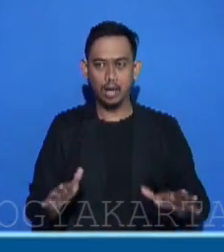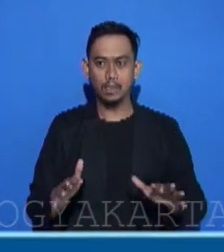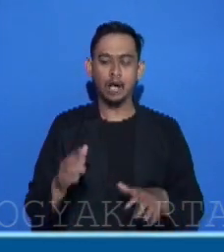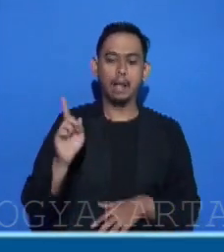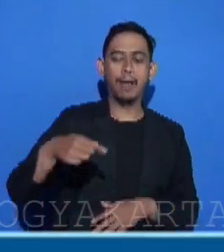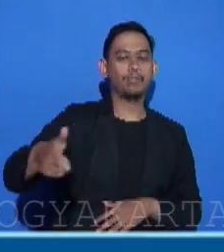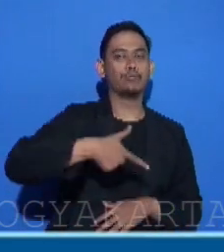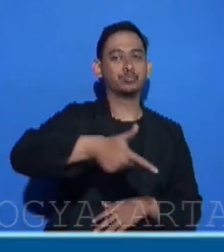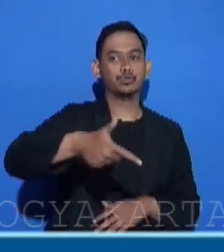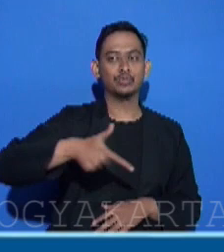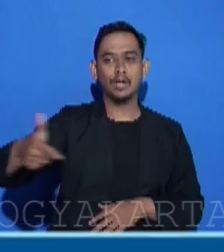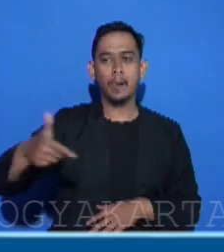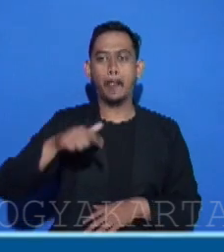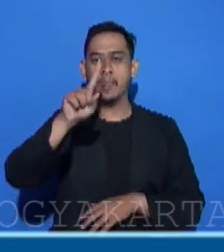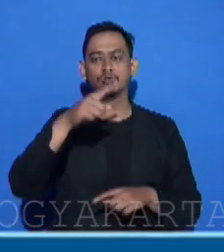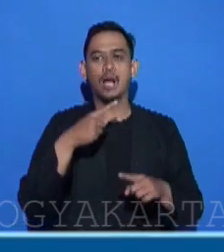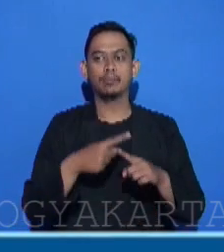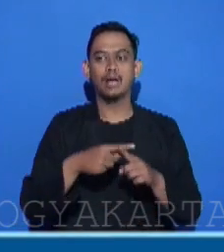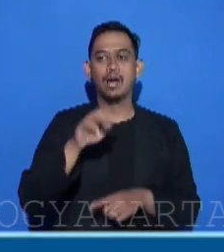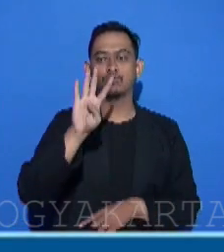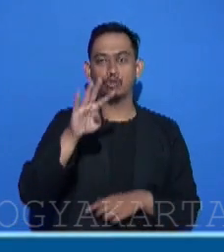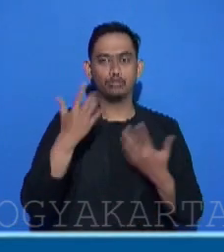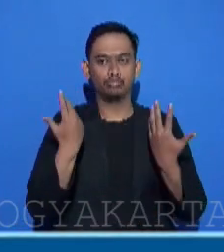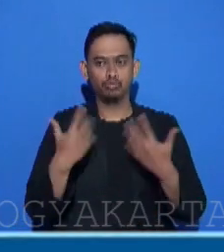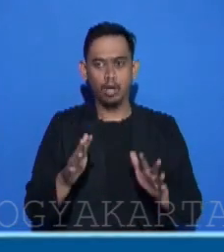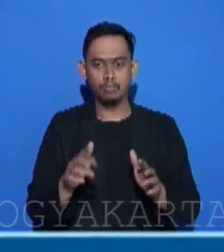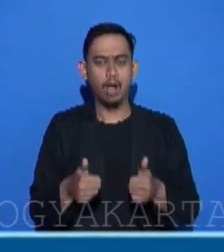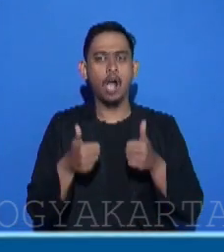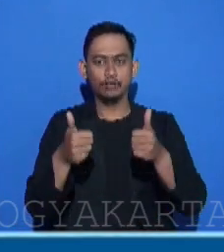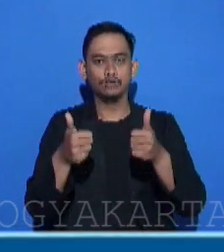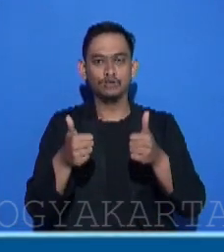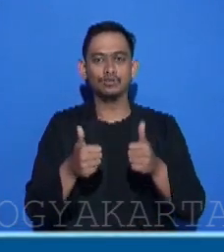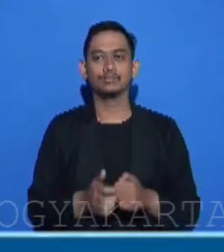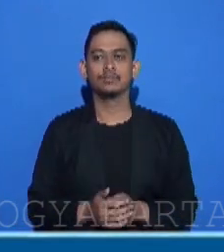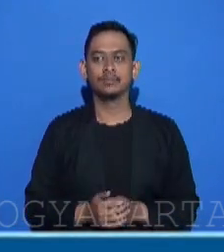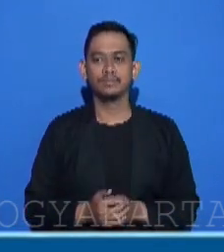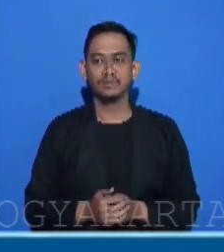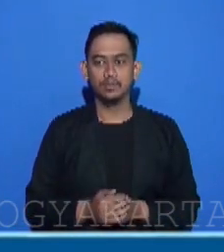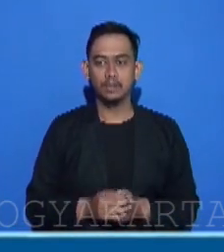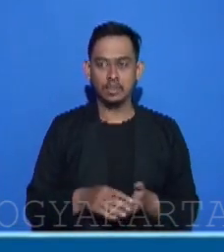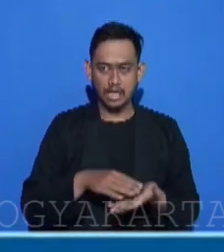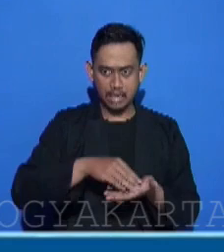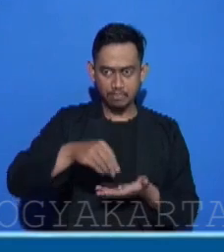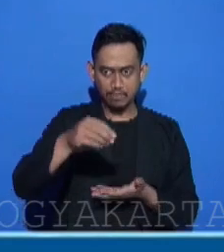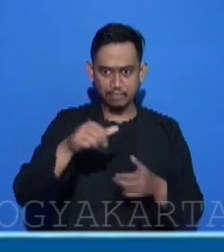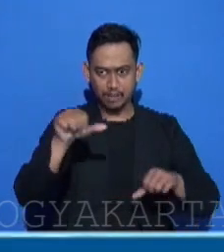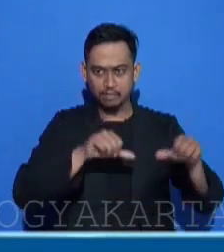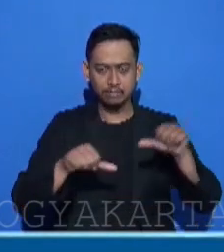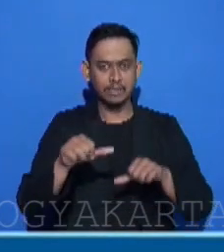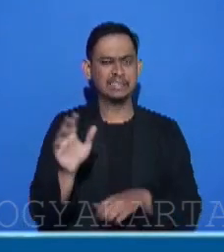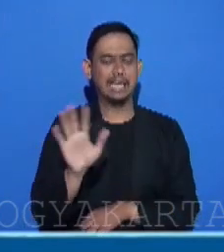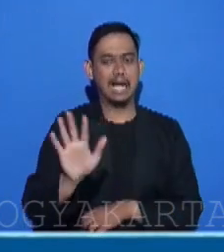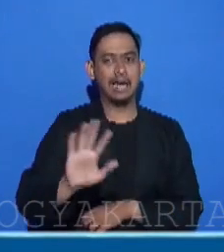ping 3 napa ping 2 niku pun sae niku. Mboten ngangge rapuk kimia mboten. Nindakaken usaha